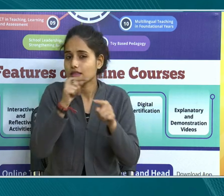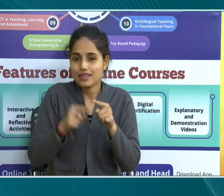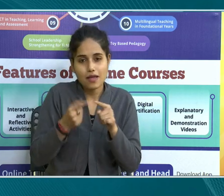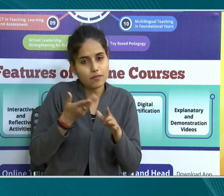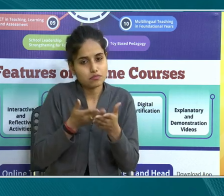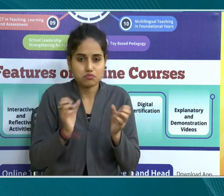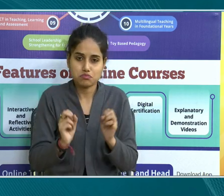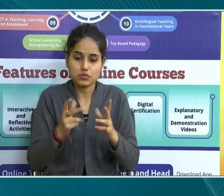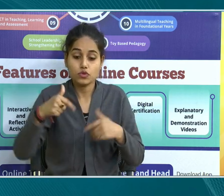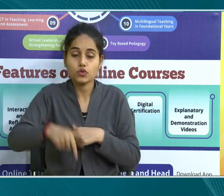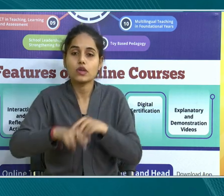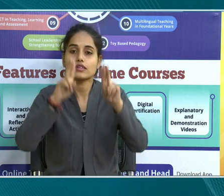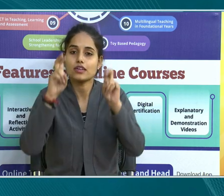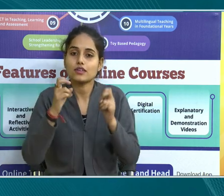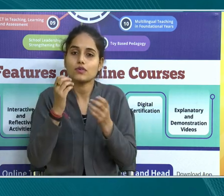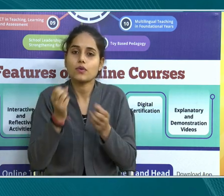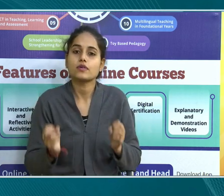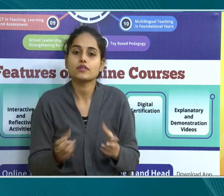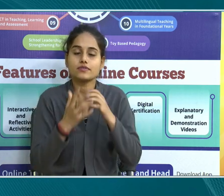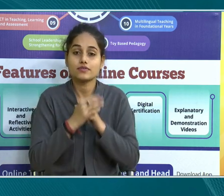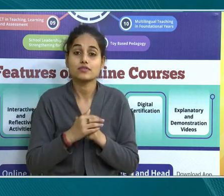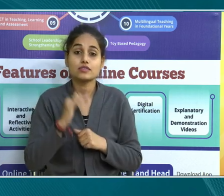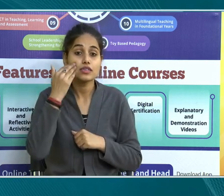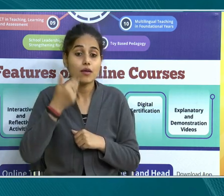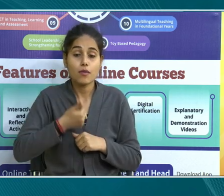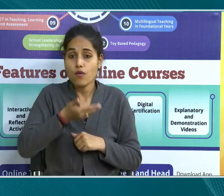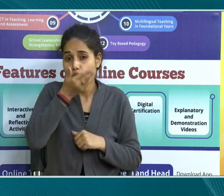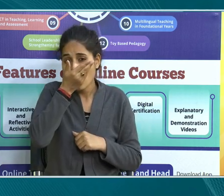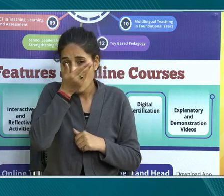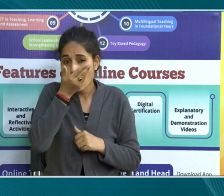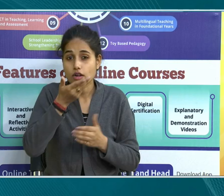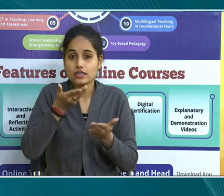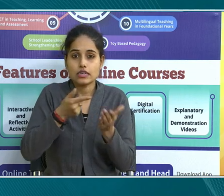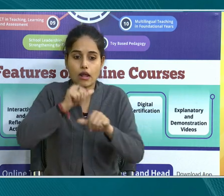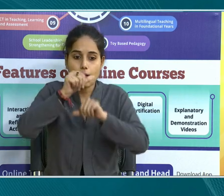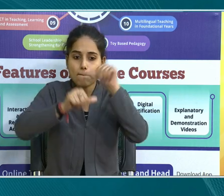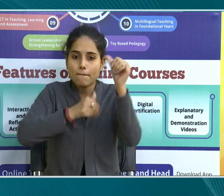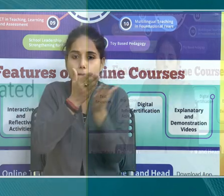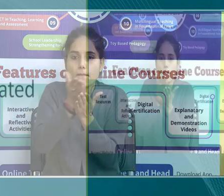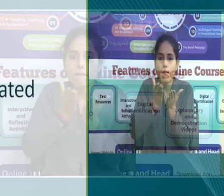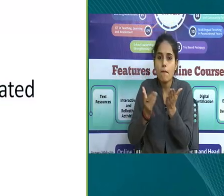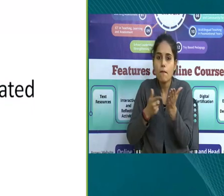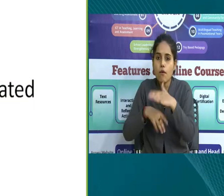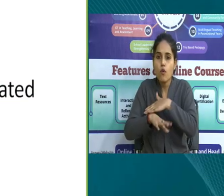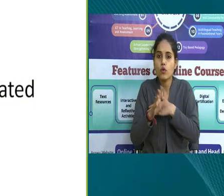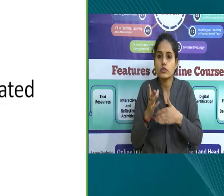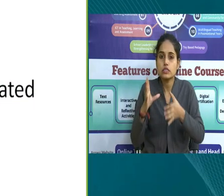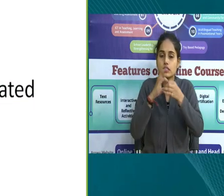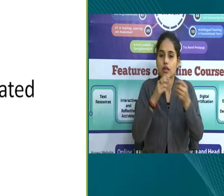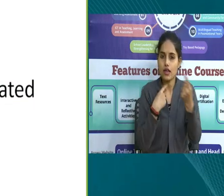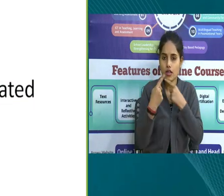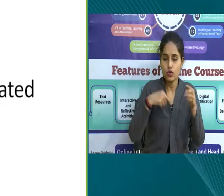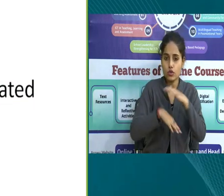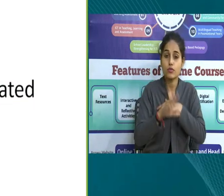करते हैं तो हम जब वाटर रिसोर्स की बात कर रहें इसमें कुछ मुख्य बिंदू हैं जिसके उपर हम इस